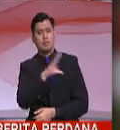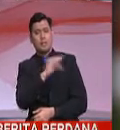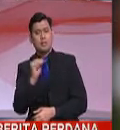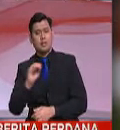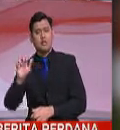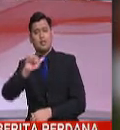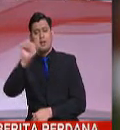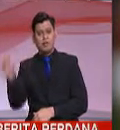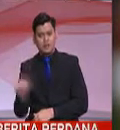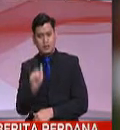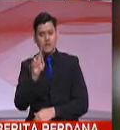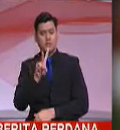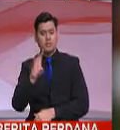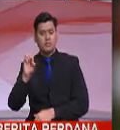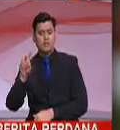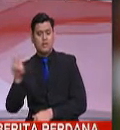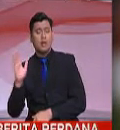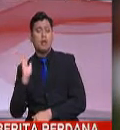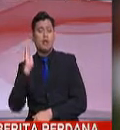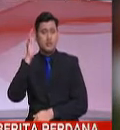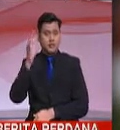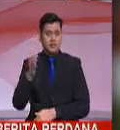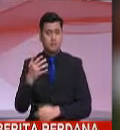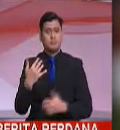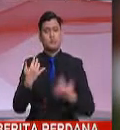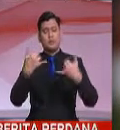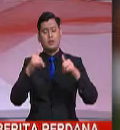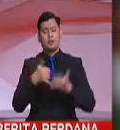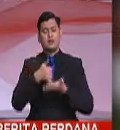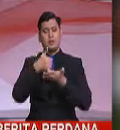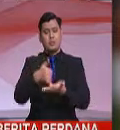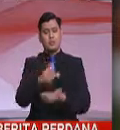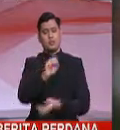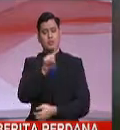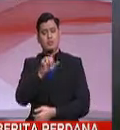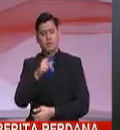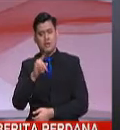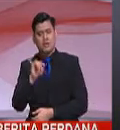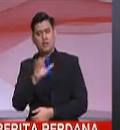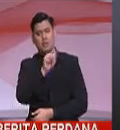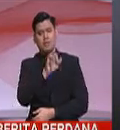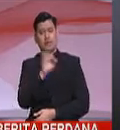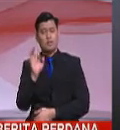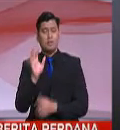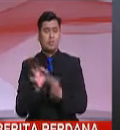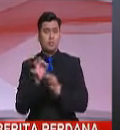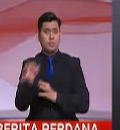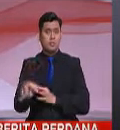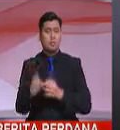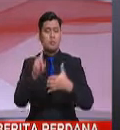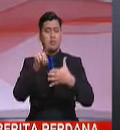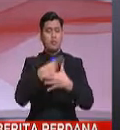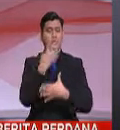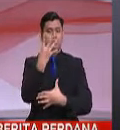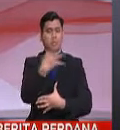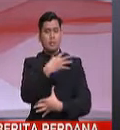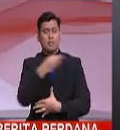Mac 2021 serta saingan Piala Suzuki AFF 2020 yang ditunda ke April dan Mei 2021.